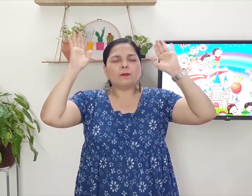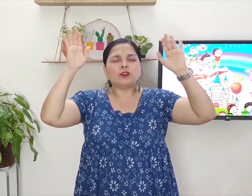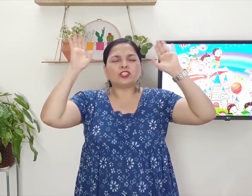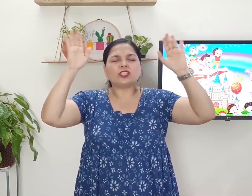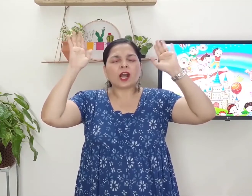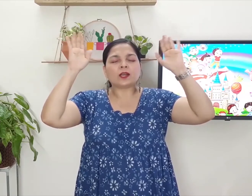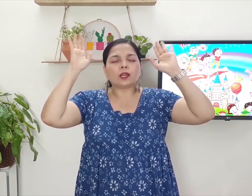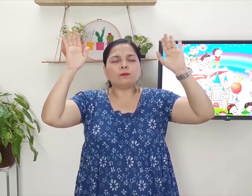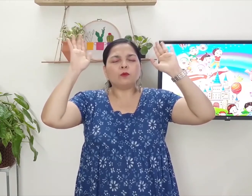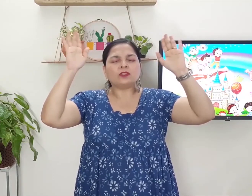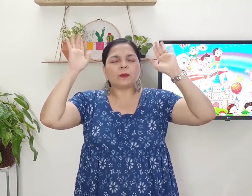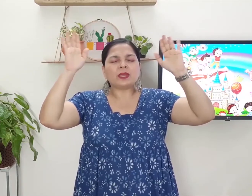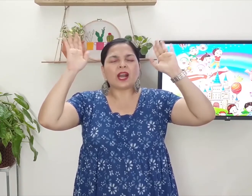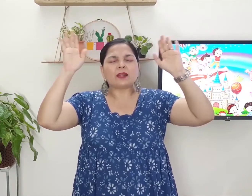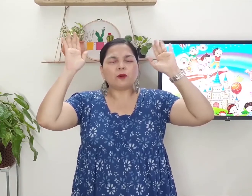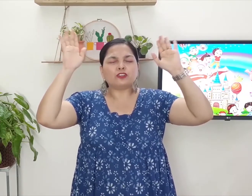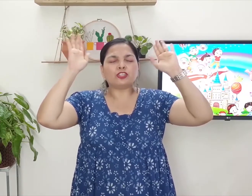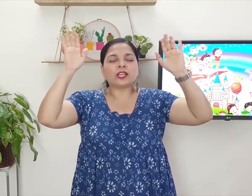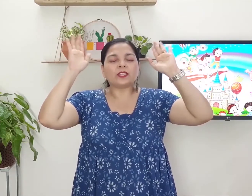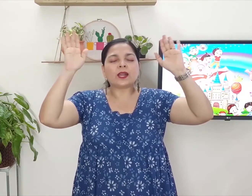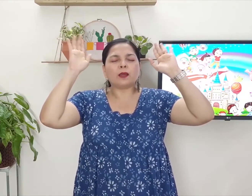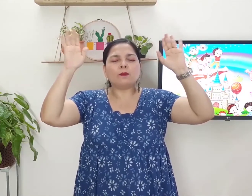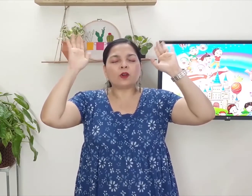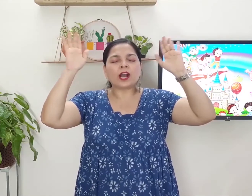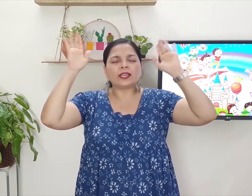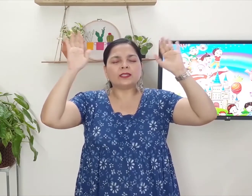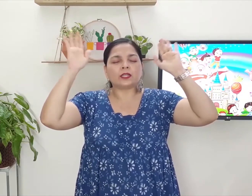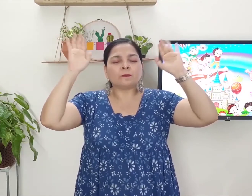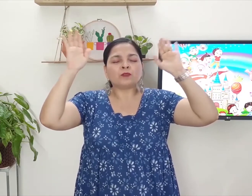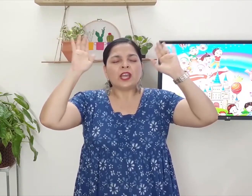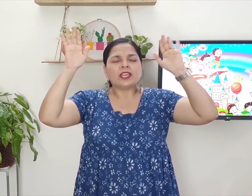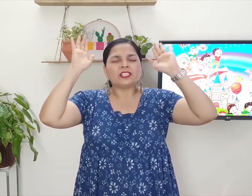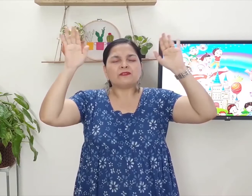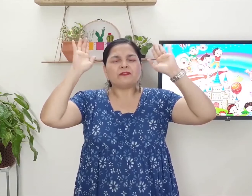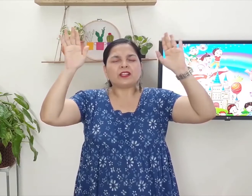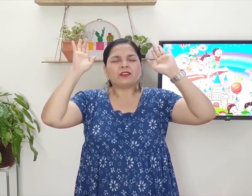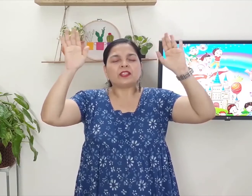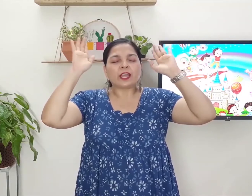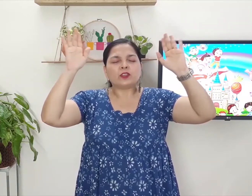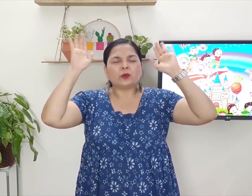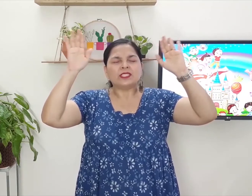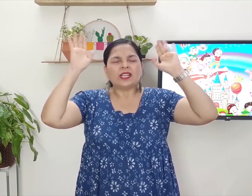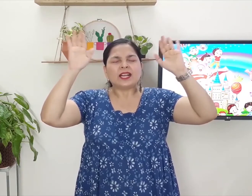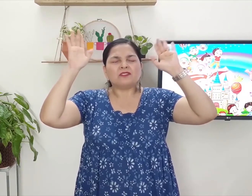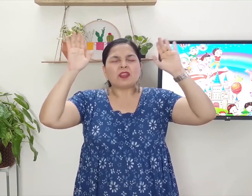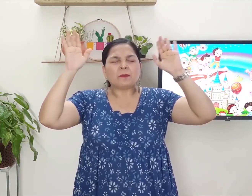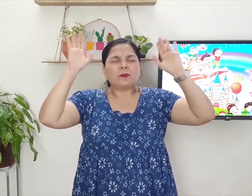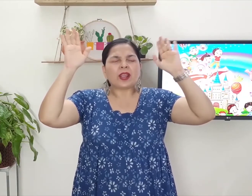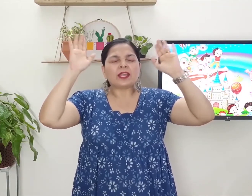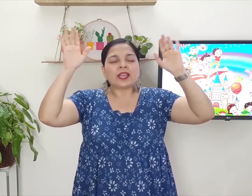நாம் பிதாவே நன்றி நாங்கள் ஜபிக்கும் போது ஏசுவின் நாமத்தில் உடல் நலத்தை மீண்டும் பெருகிறேன்